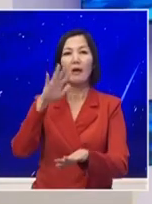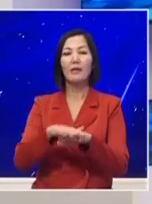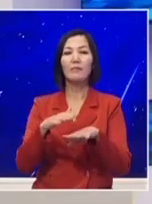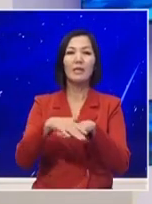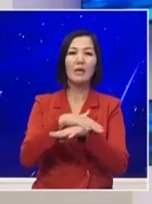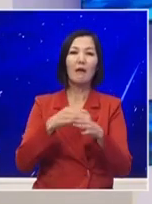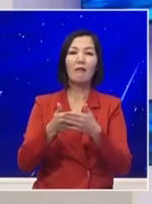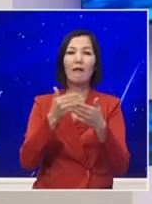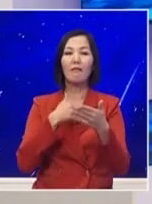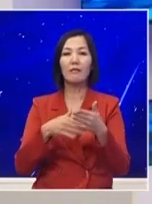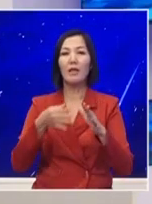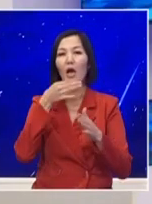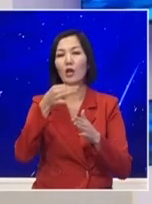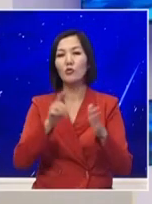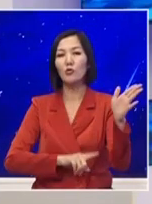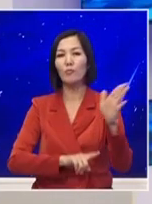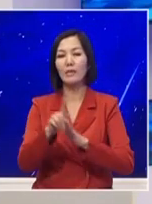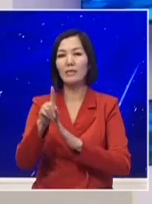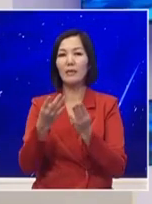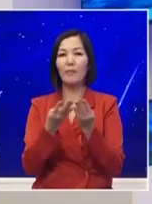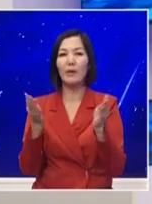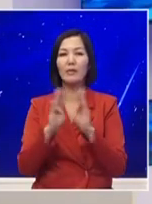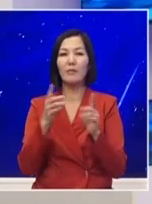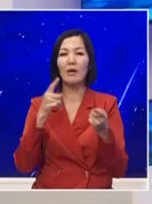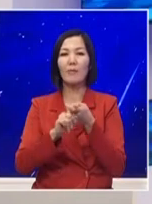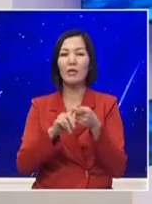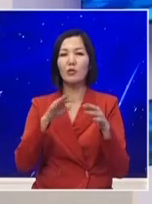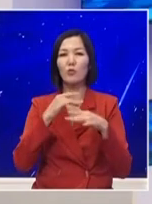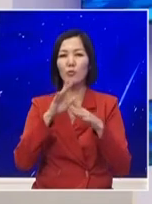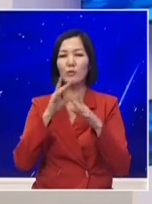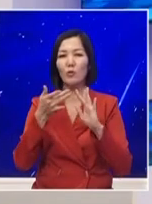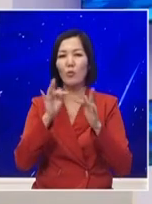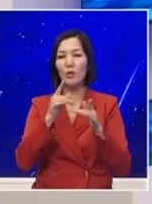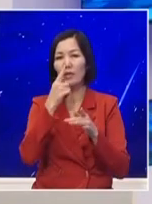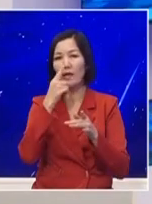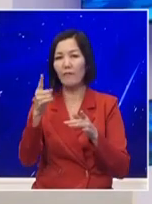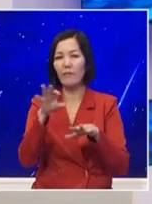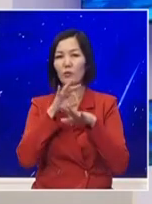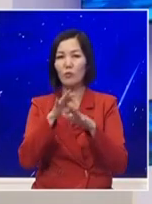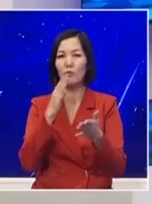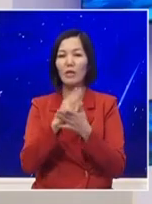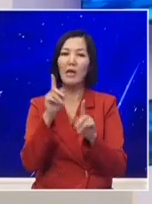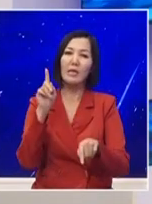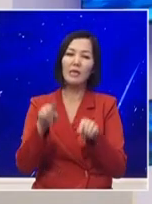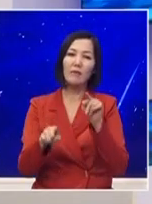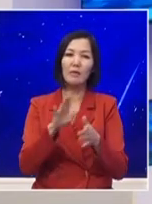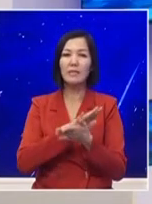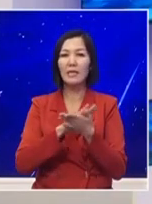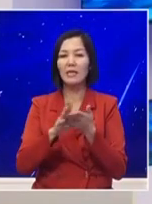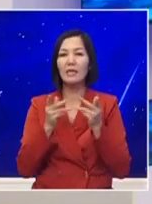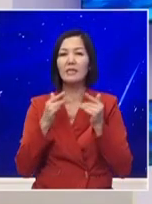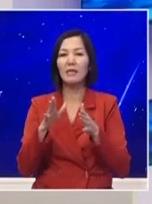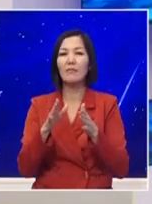Әкімдердің халық алдында есеп беруі басталды. Пандемияға байланысты басым бөлігі онлайн форматта өтіп жатыр. Кейбірі санитарлық